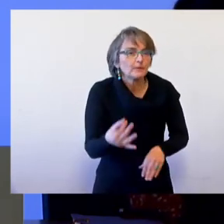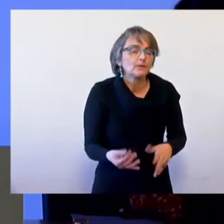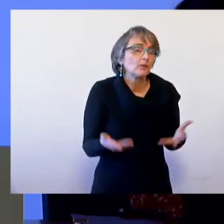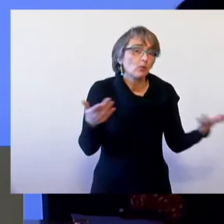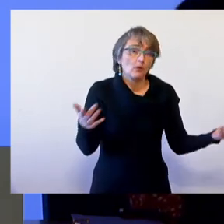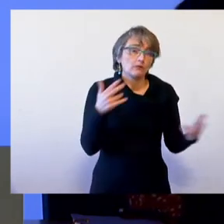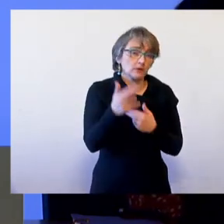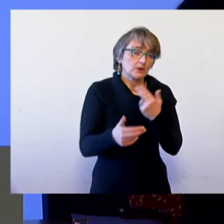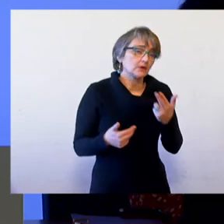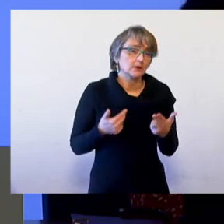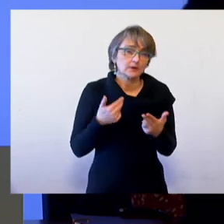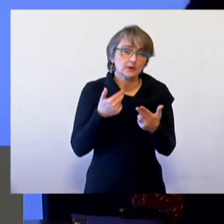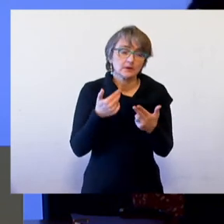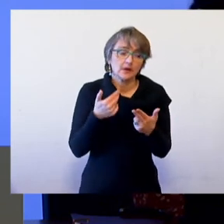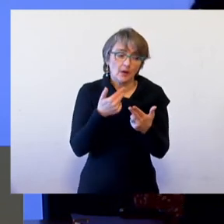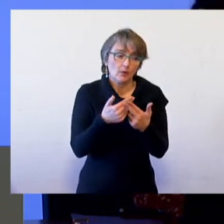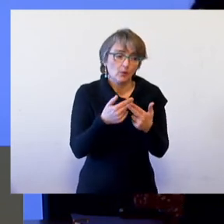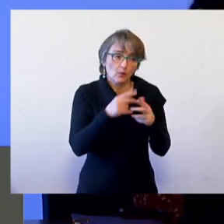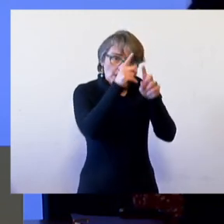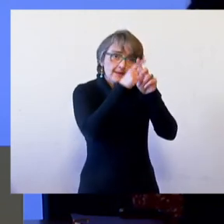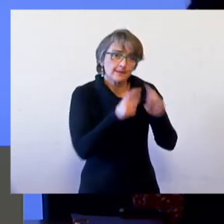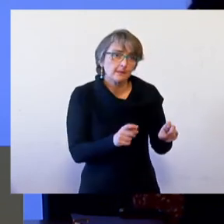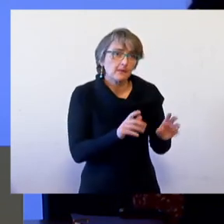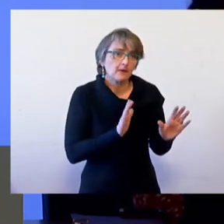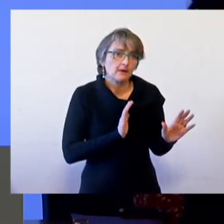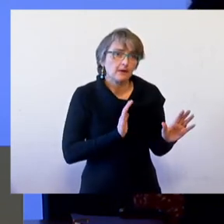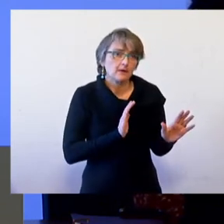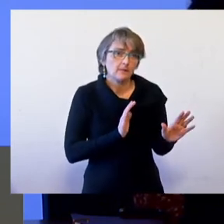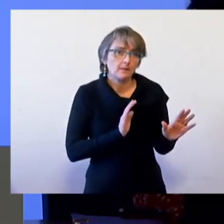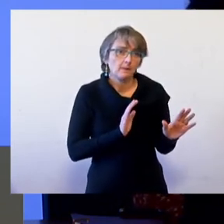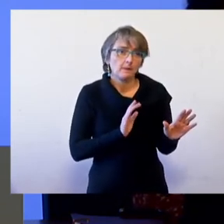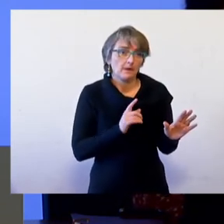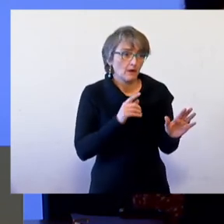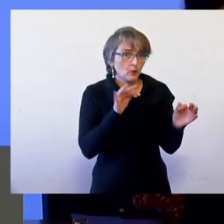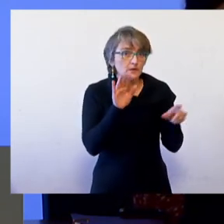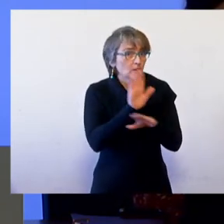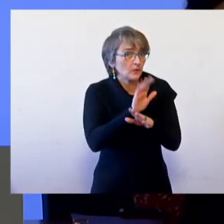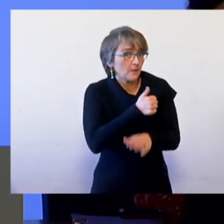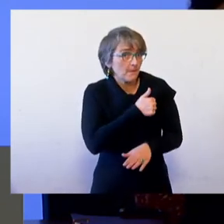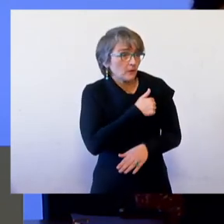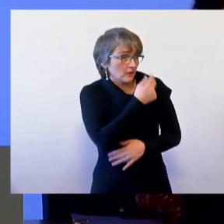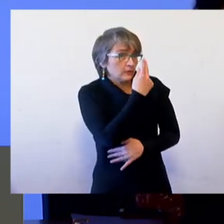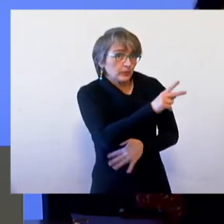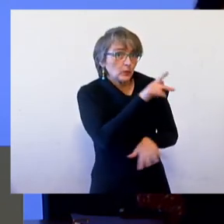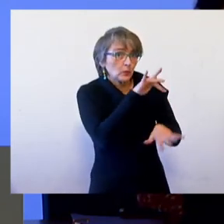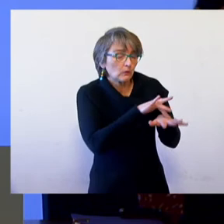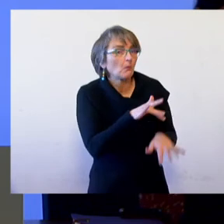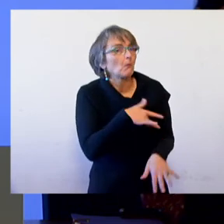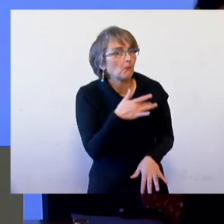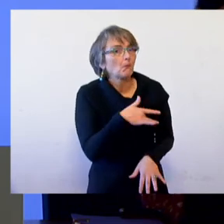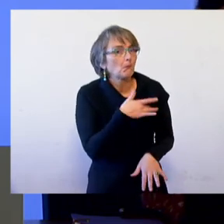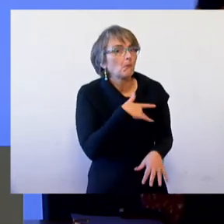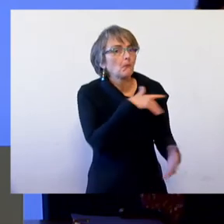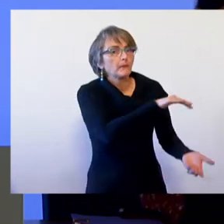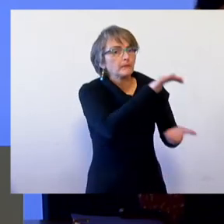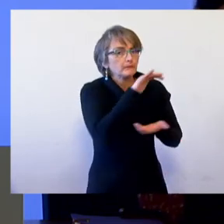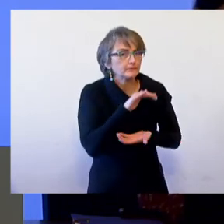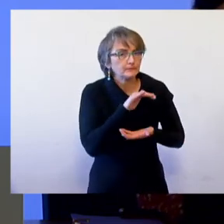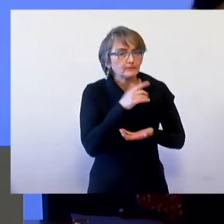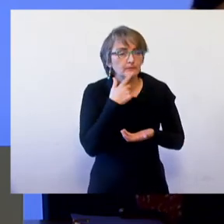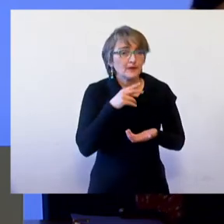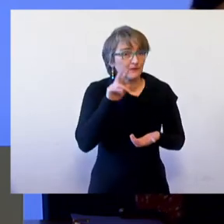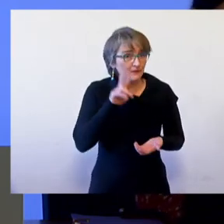beaucoup de respect, parce que je trouve que, voilà, y compris votre propre témoignage personnel est intéressant. Ce n'est pas à